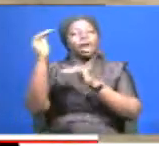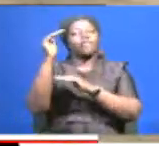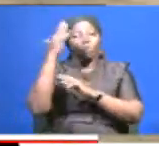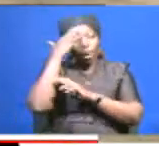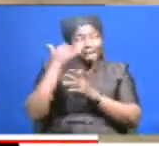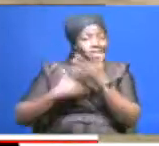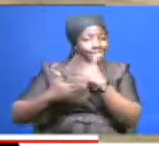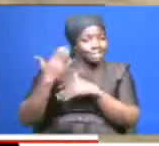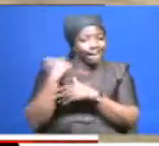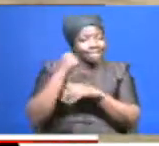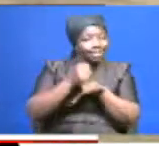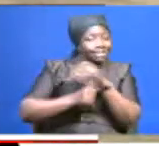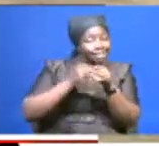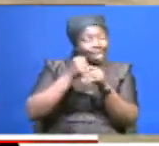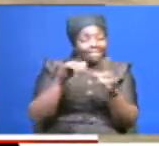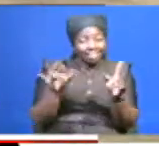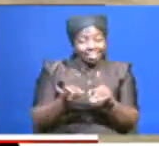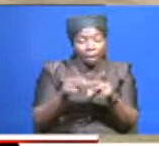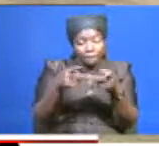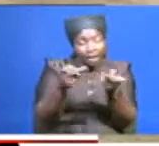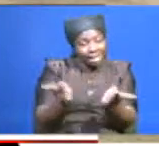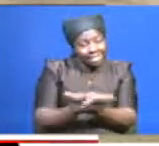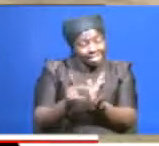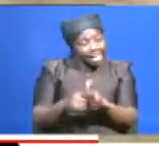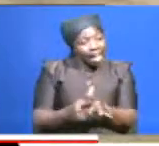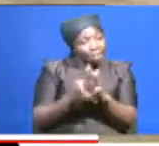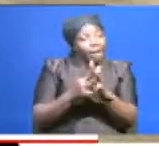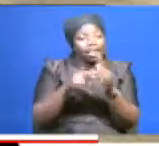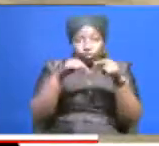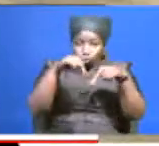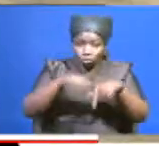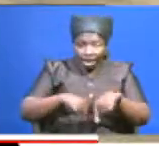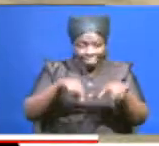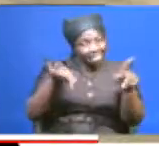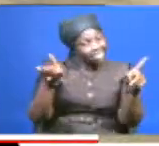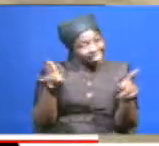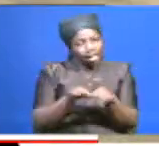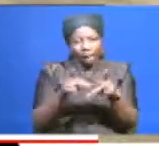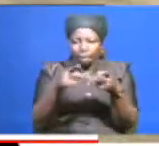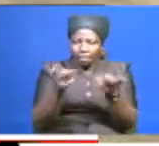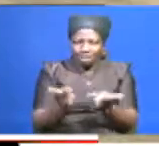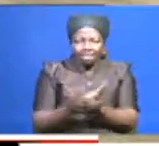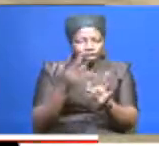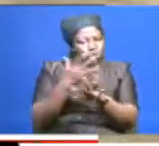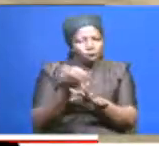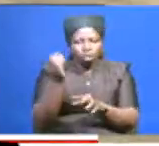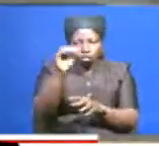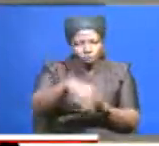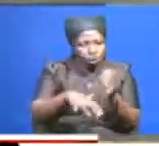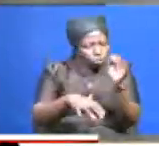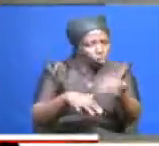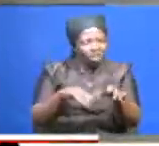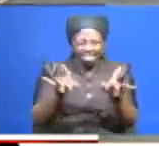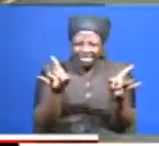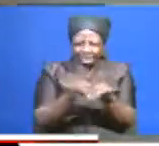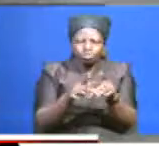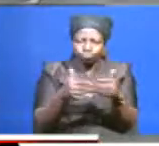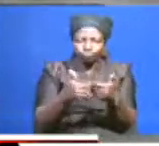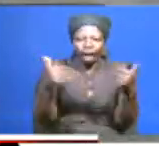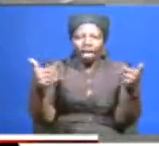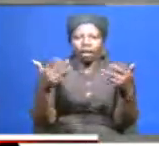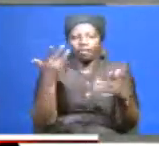tu bado wanatengeneza hapo tu ndio waliweka mawe na hapo tu ndio bado imepasuka.